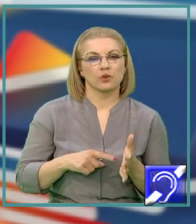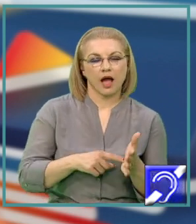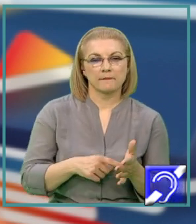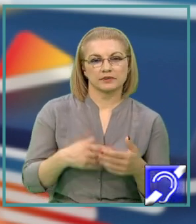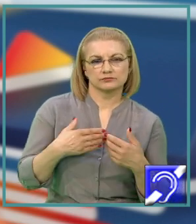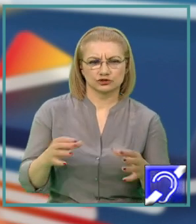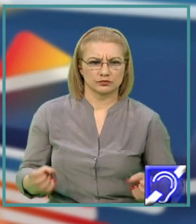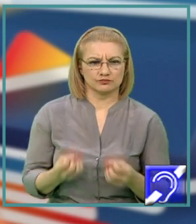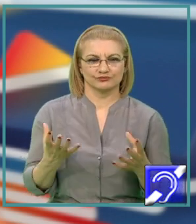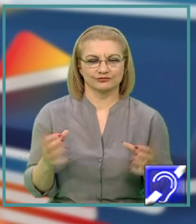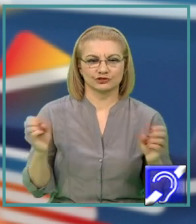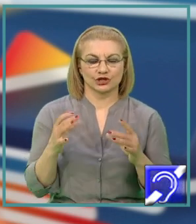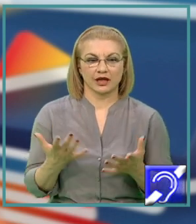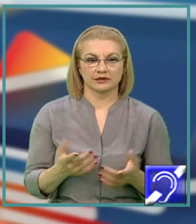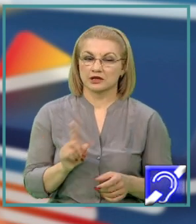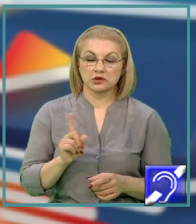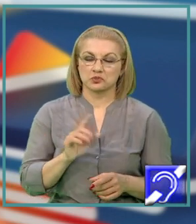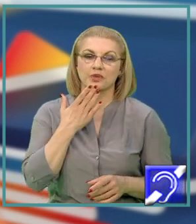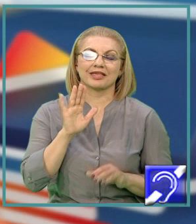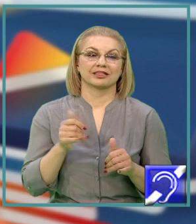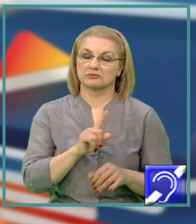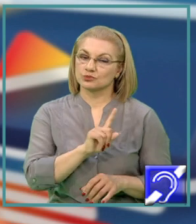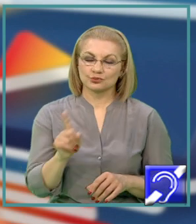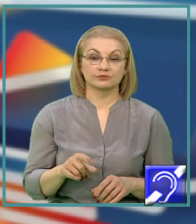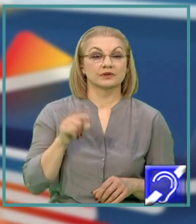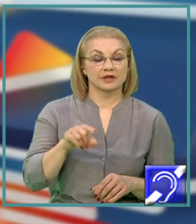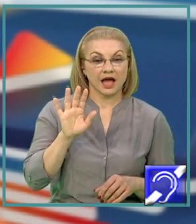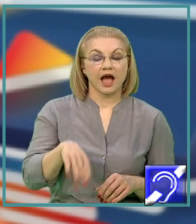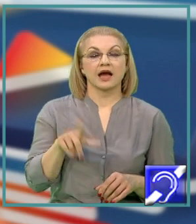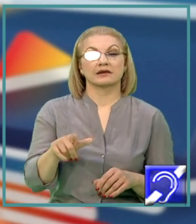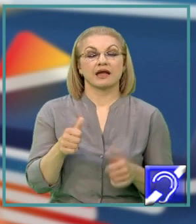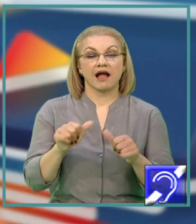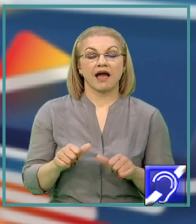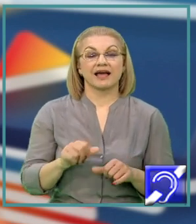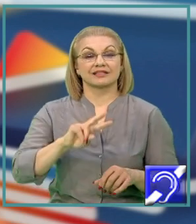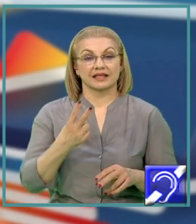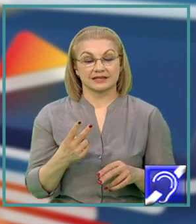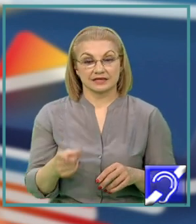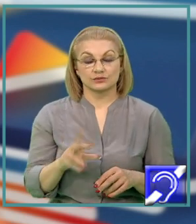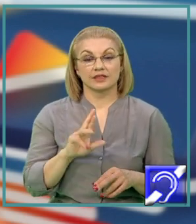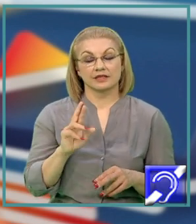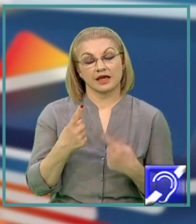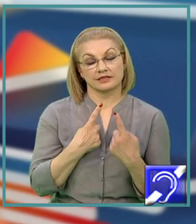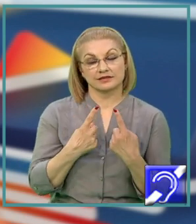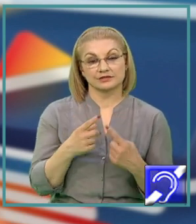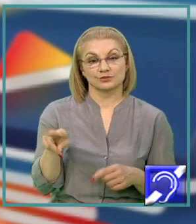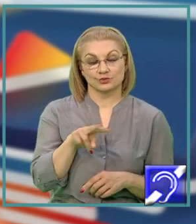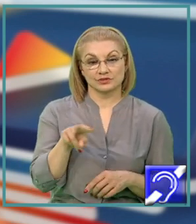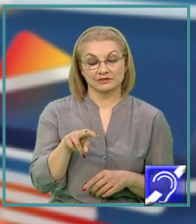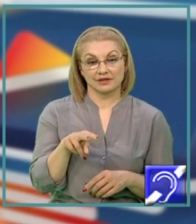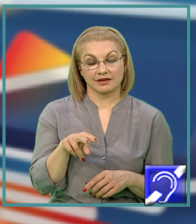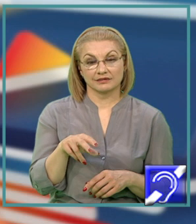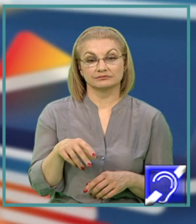manifeste, da? Conflictul nu e întâmplător. Deși are caracter secundar, din discuția personajelor, cititorul înțelege că între